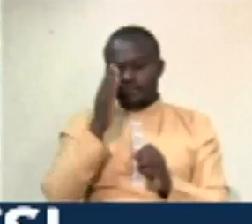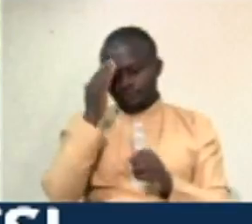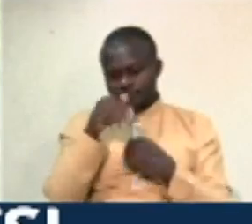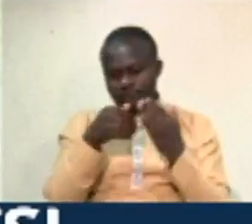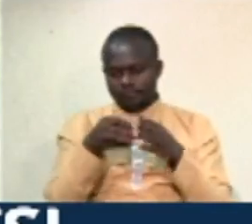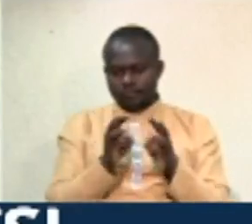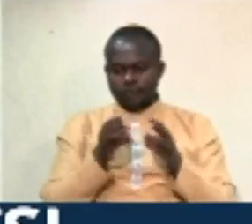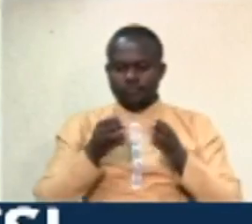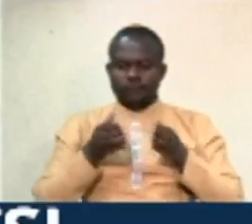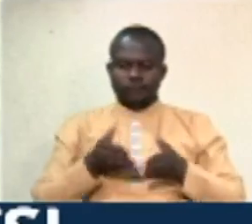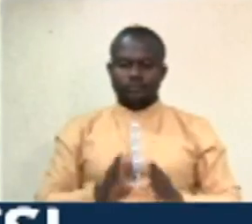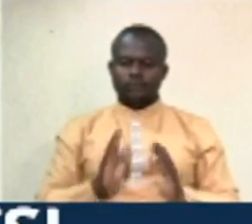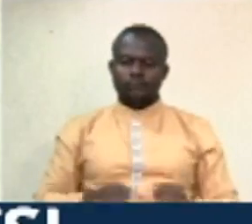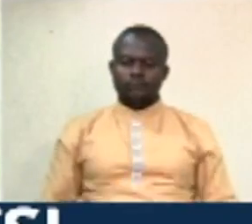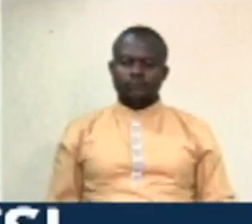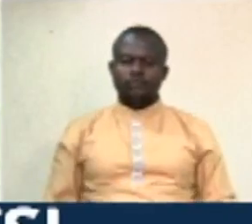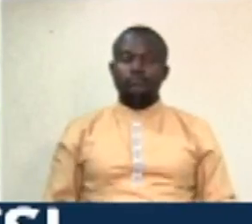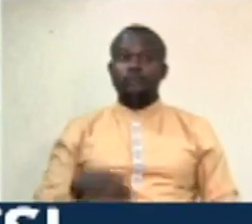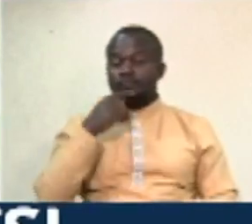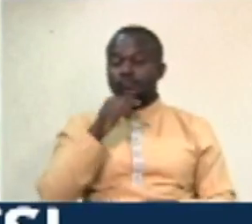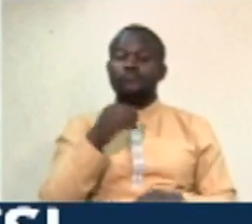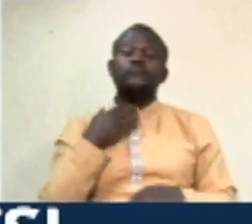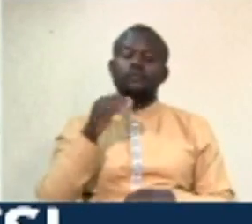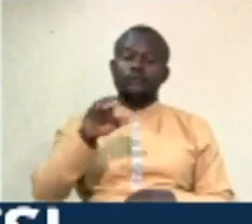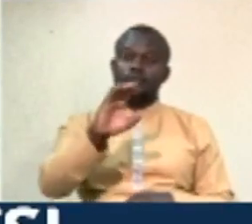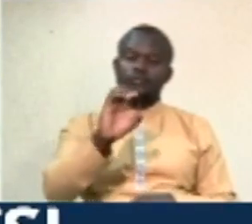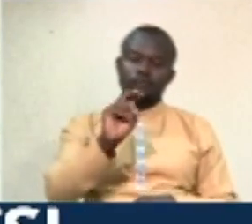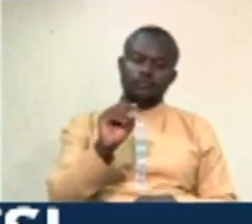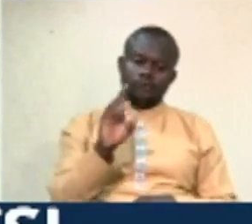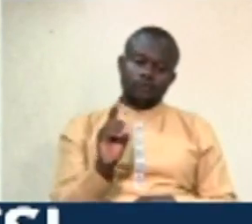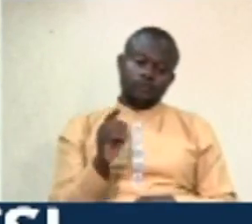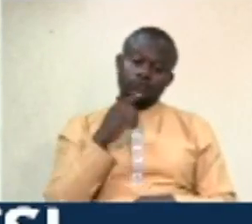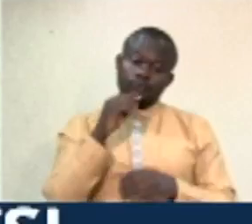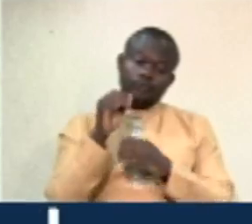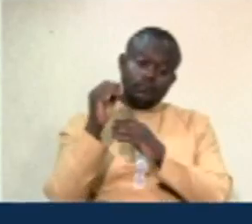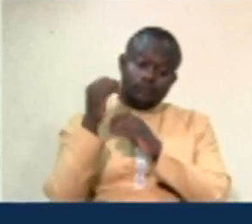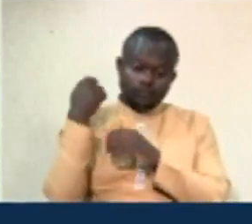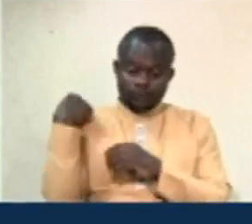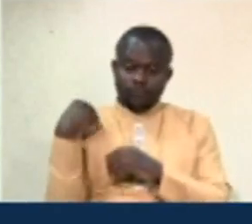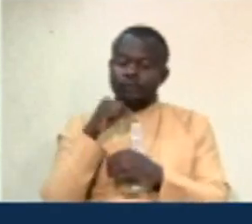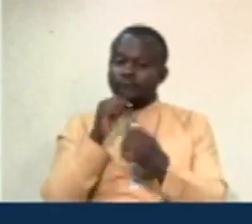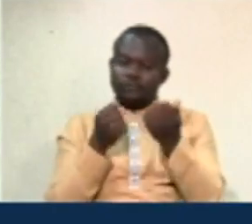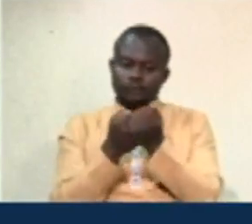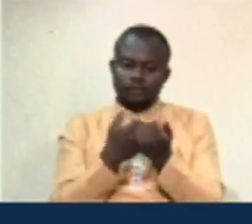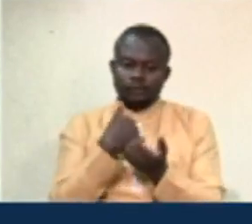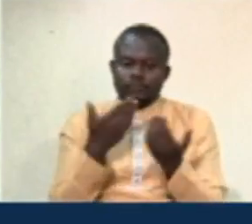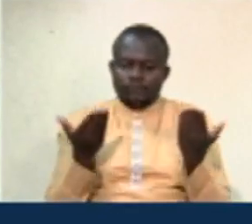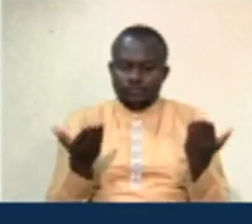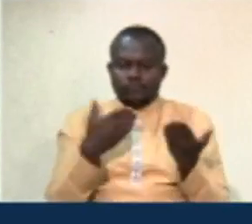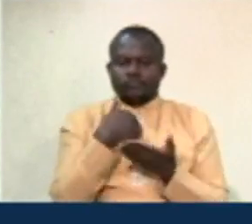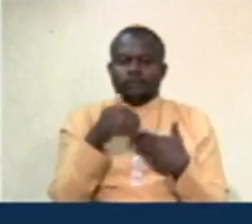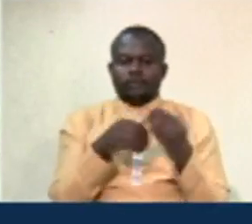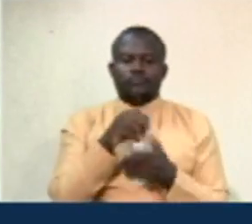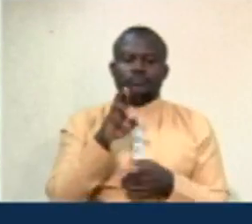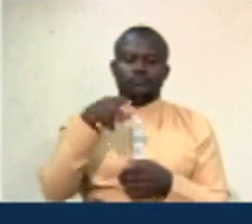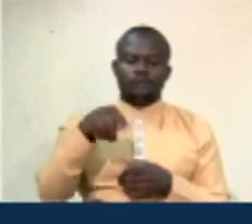Ko shebuje aramubwira ati ndabashaka kuri senide, aramubwira ati afande ko nta musada mfite